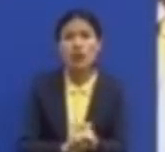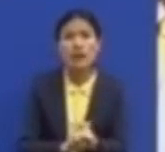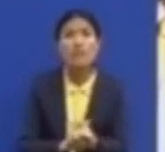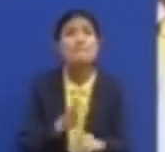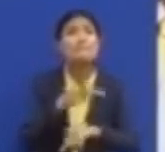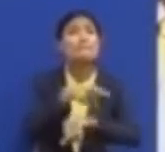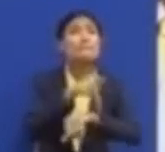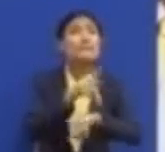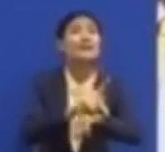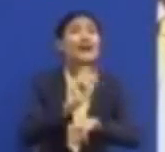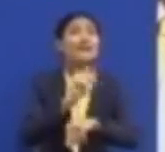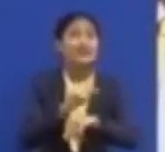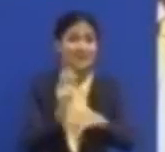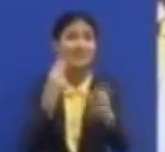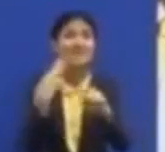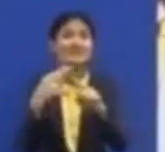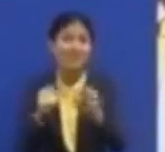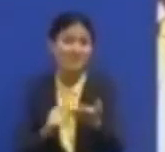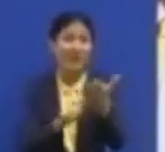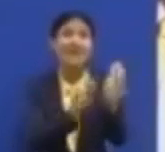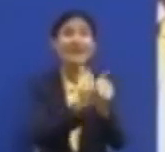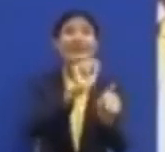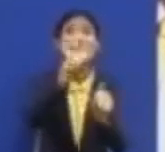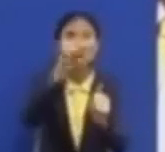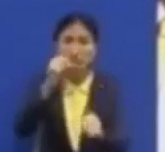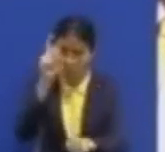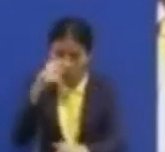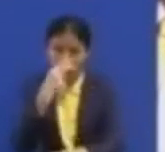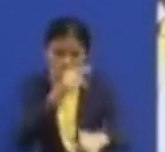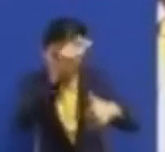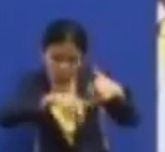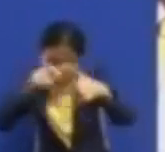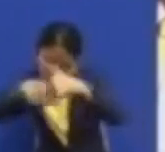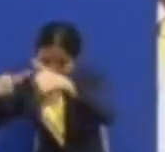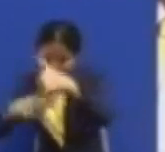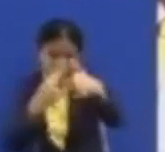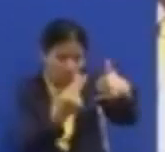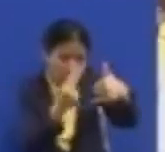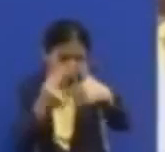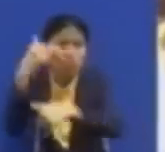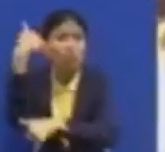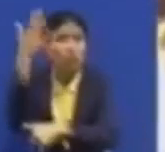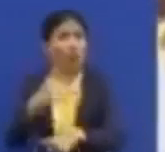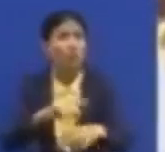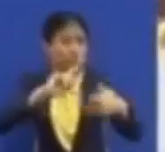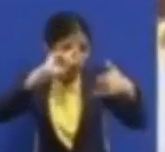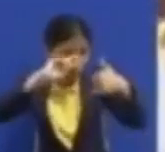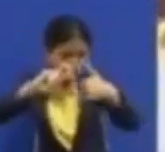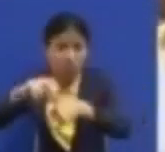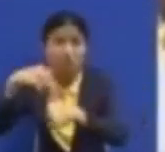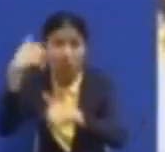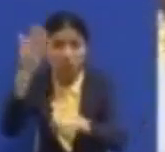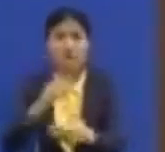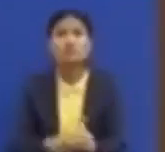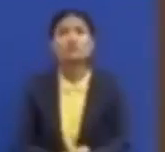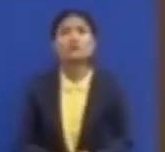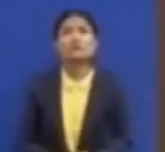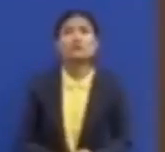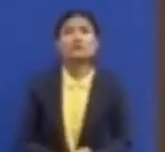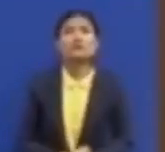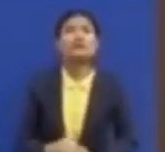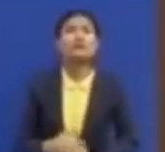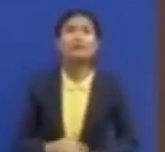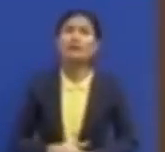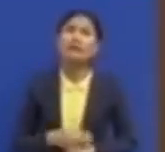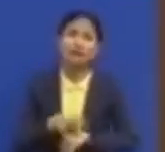ฐสภานะครับนะครับขอกราบเรียนครับขอบคุณครับท่านประธานครับ ท่านประธานครับท่านประธานครับผมยกมือนานแล้วครับท่านดู เชิ